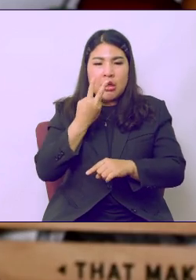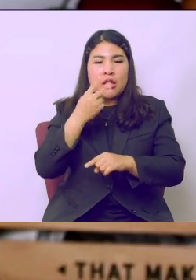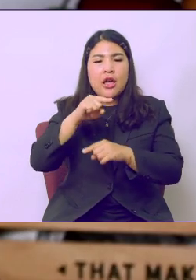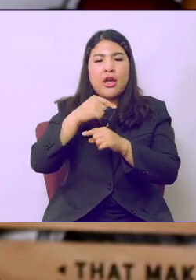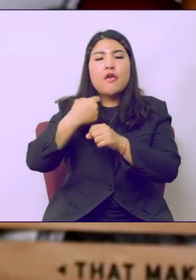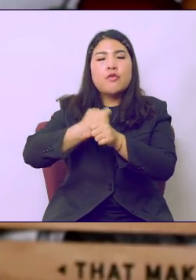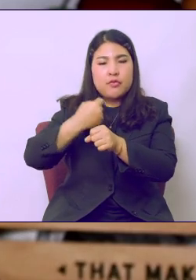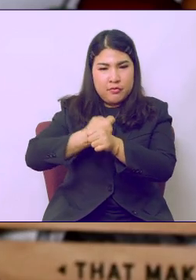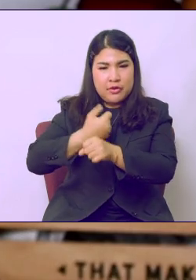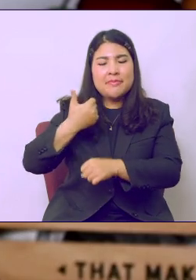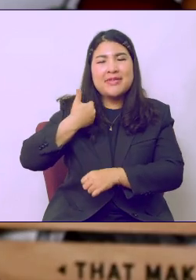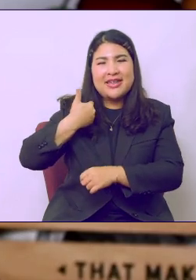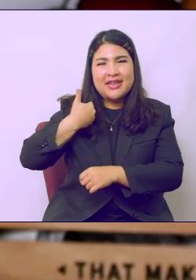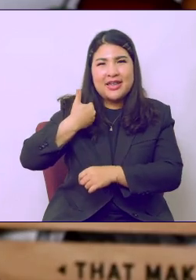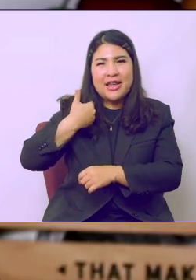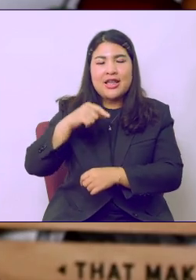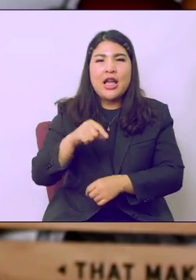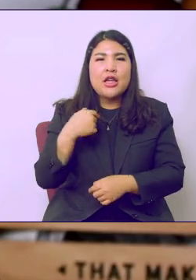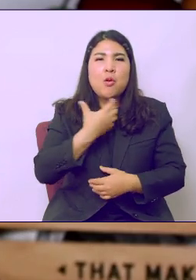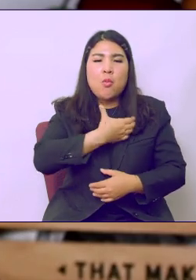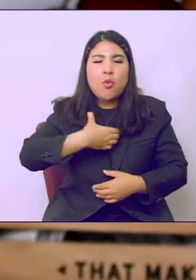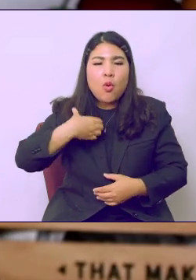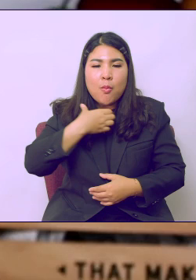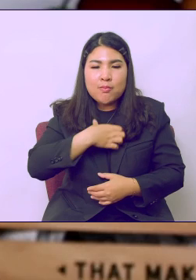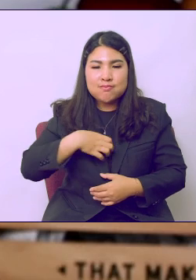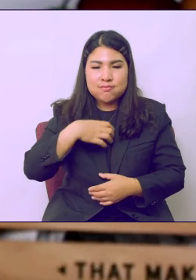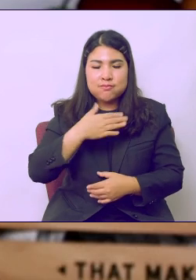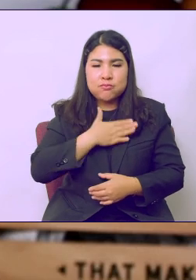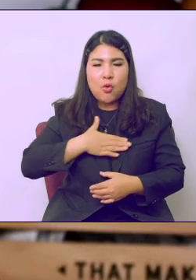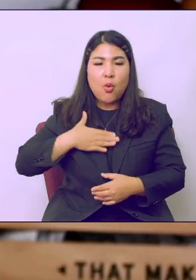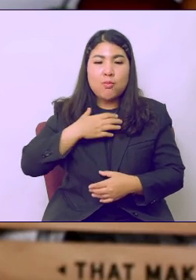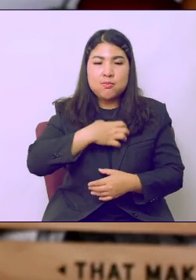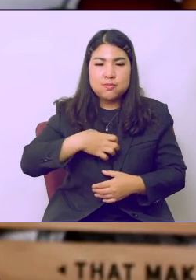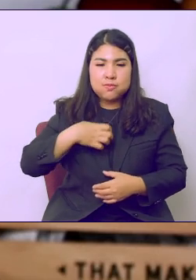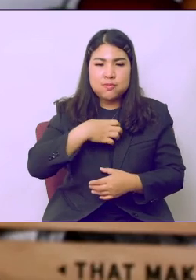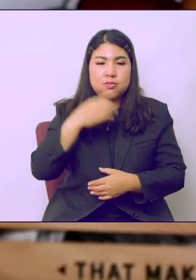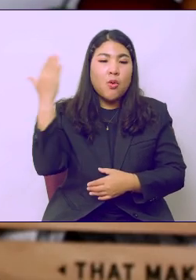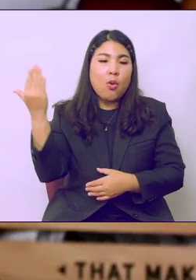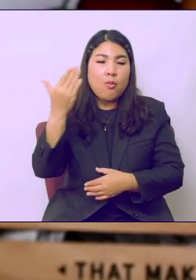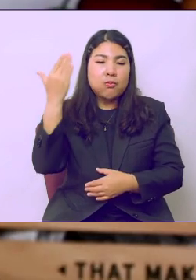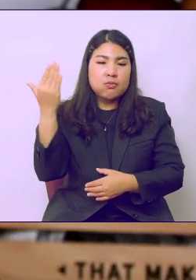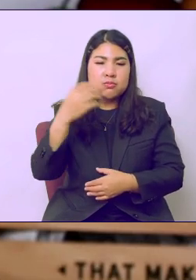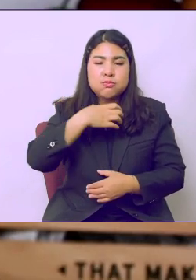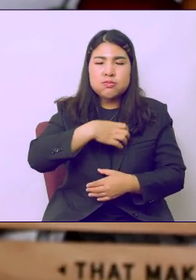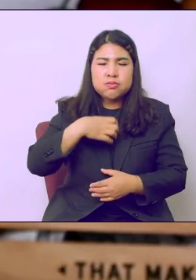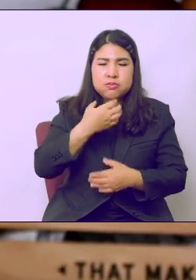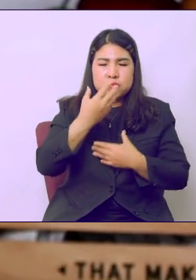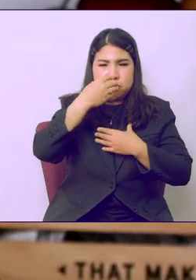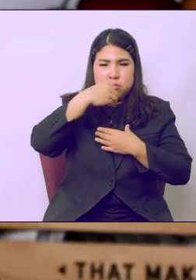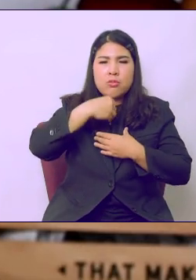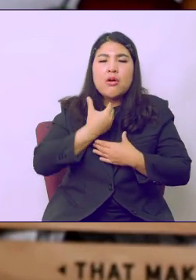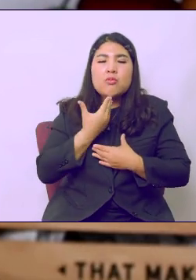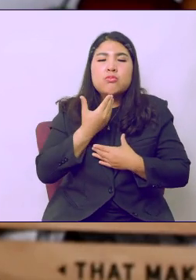เป็นเป็น breeding Exerciseรูปแบบนึงก็คือใช้ลมเแะนะครับดูอ่าซิปอากาศเข้าไปแล้วก็ใช้การลมนั้นน่ะเอา